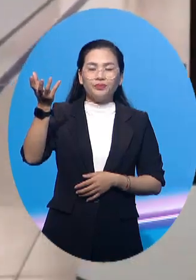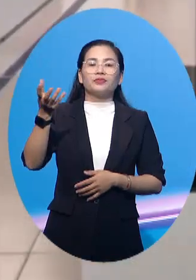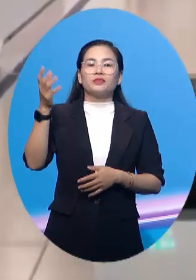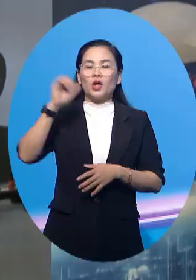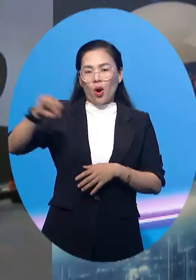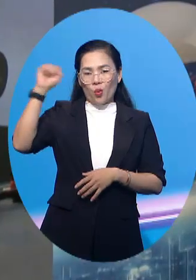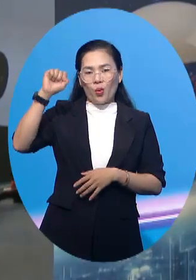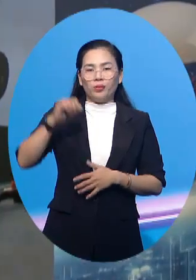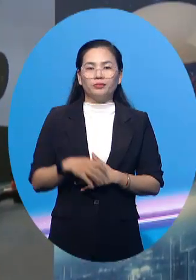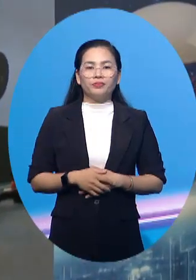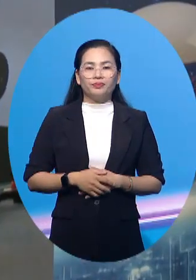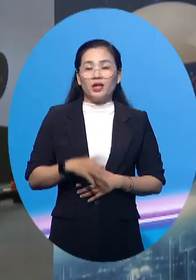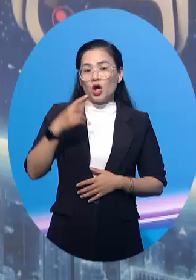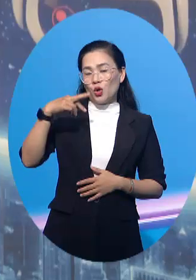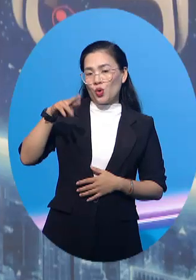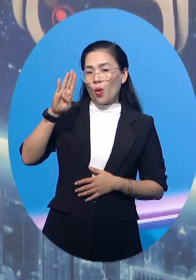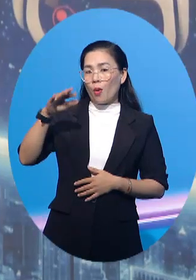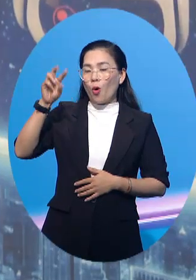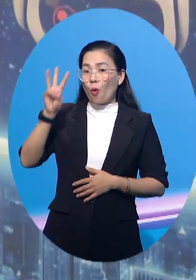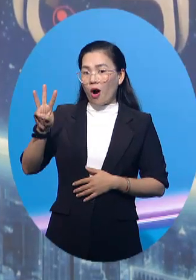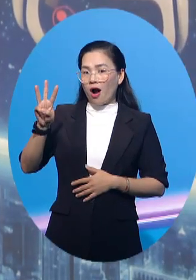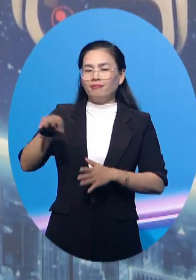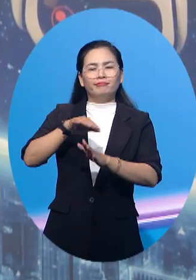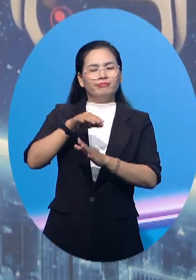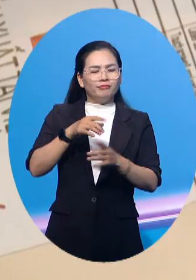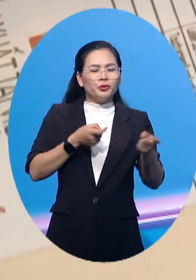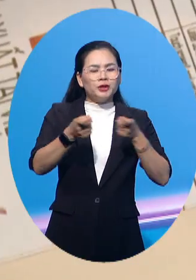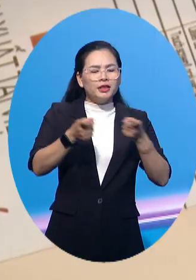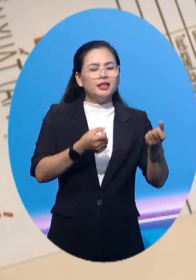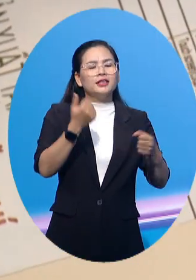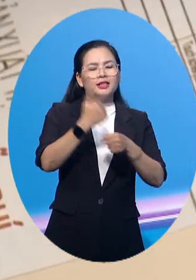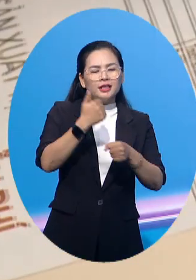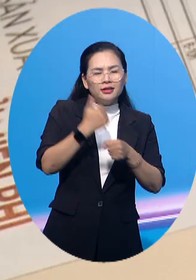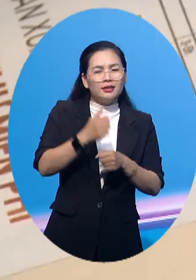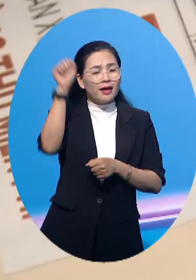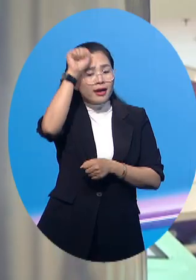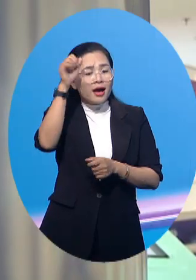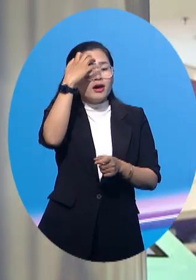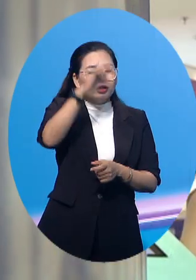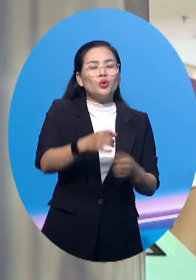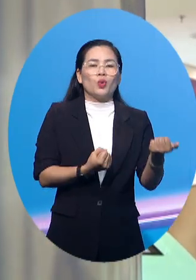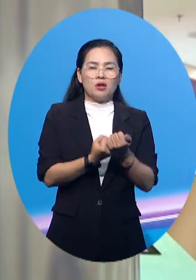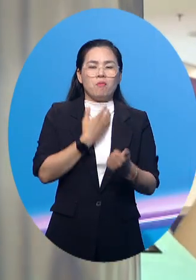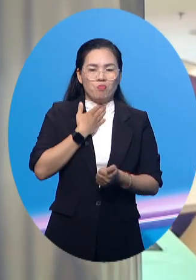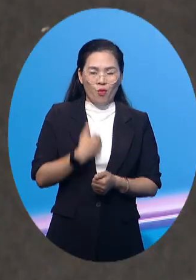Âu. RoboWorld hướng đến hỗ trợ các cơ quan quản lý nhà nước và doanh nghiệp ứng dụng AI trong quản lý